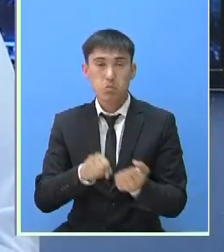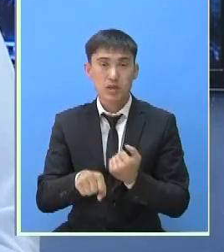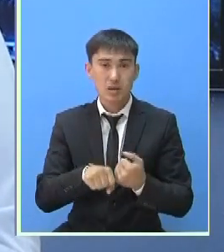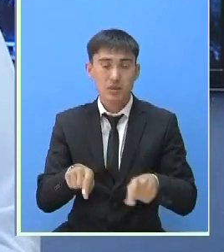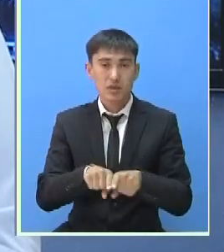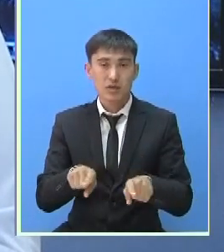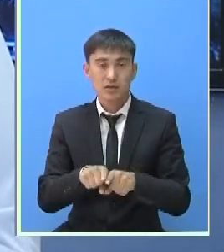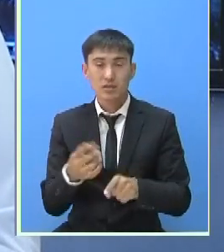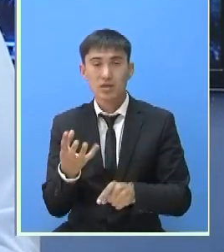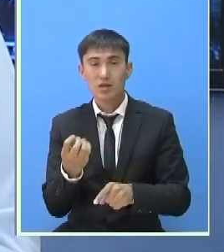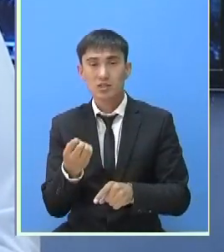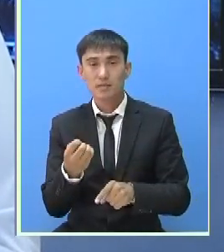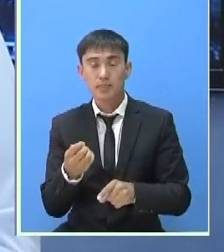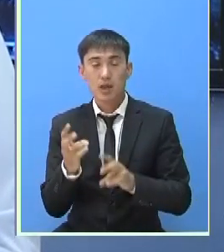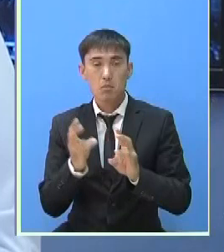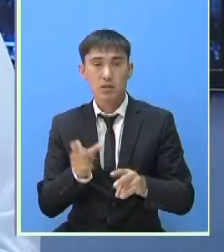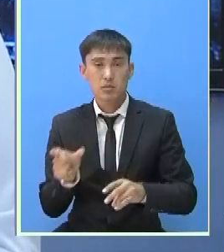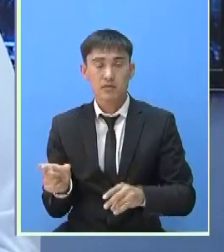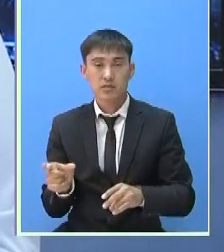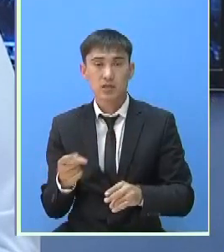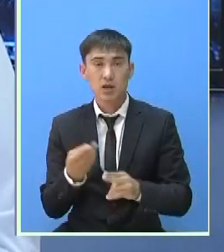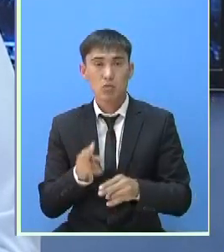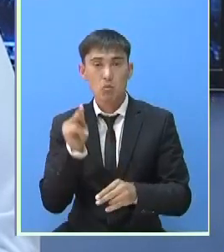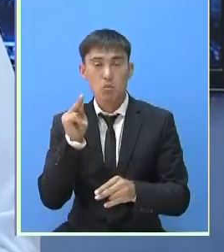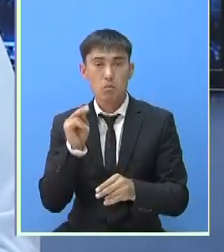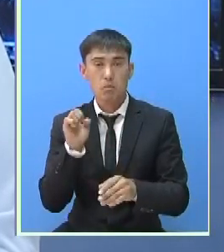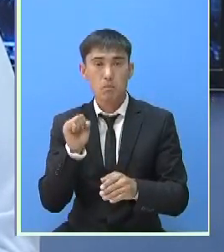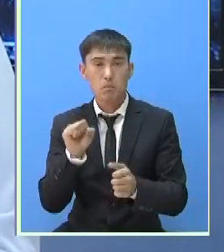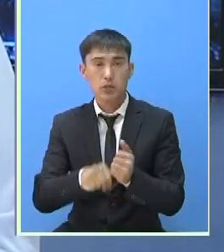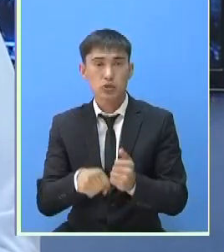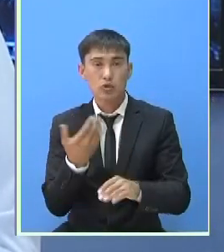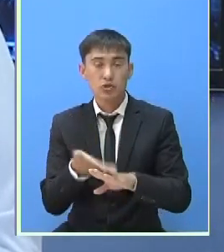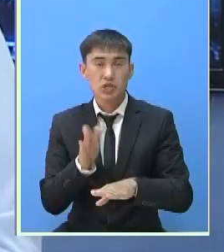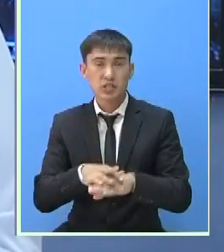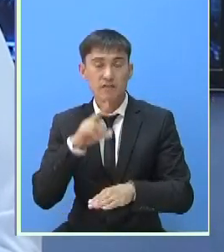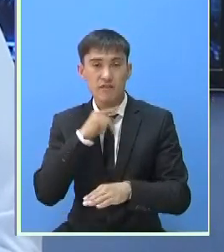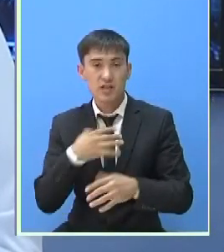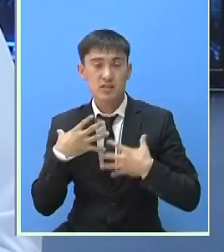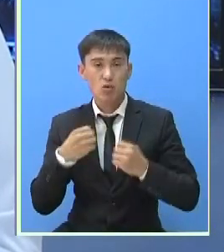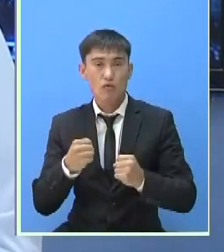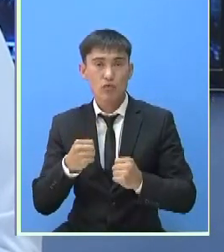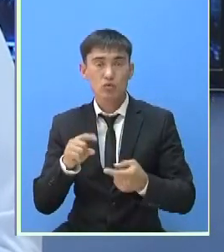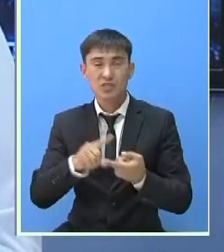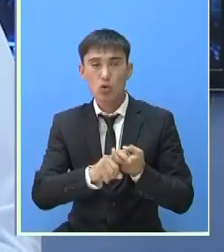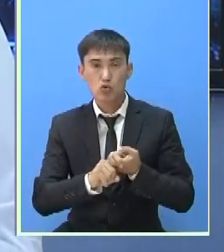Также потерпевшие, кому причинен тяжкий вред здоровью, в том числе зараженные